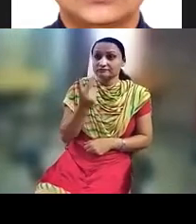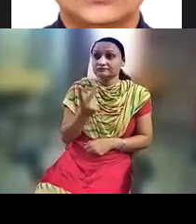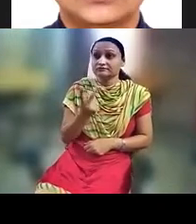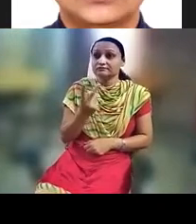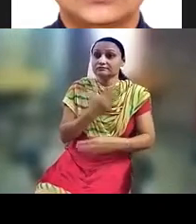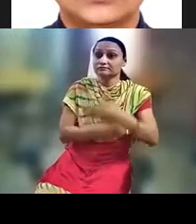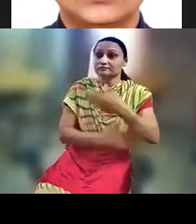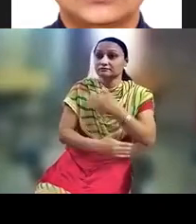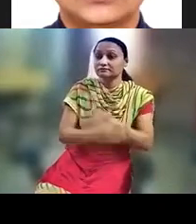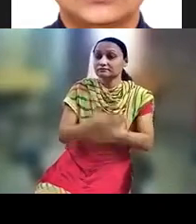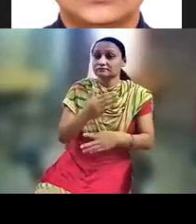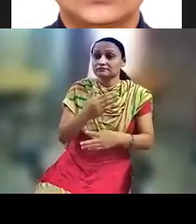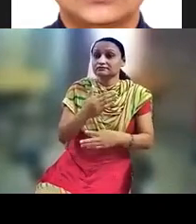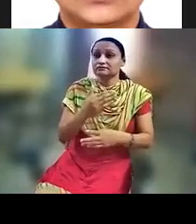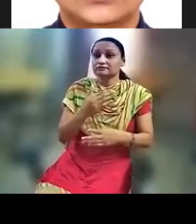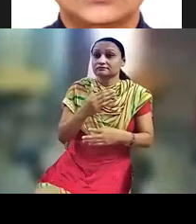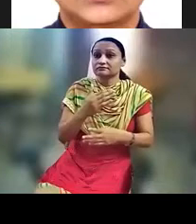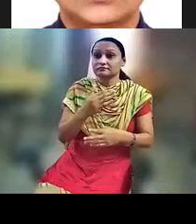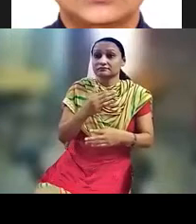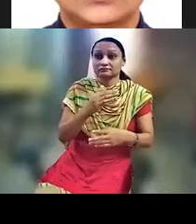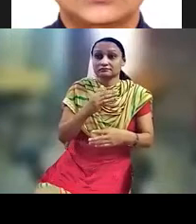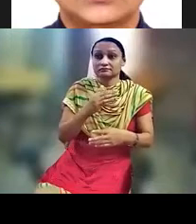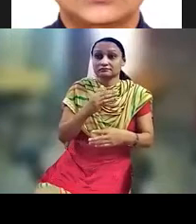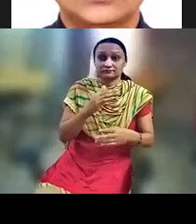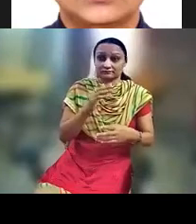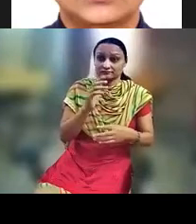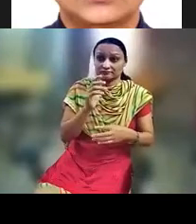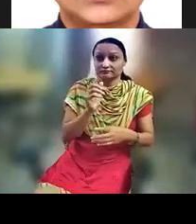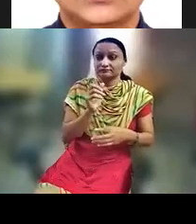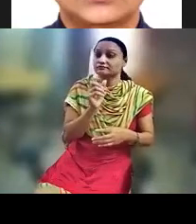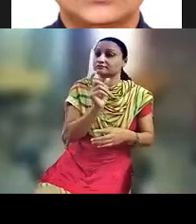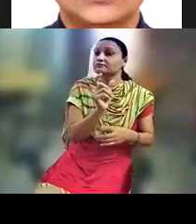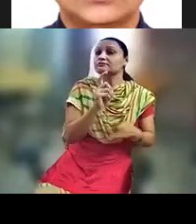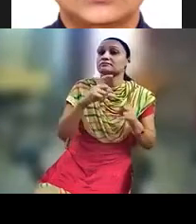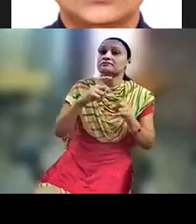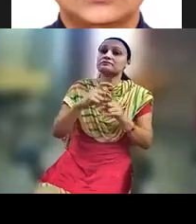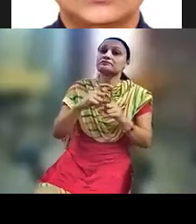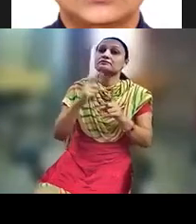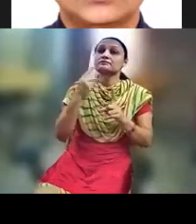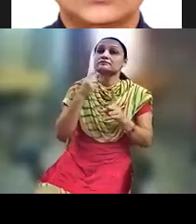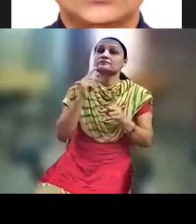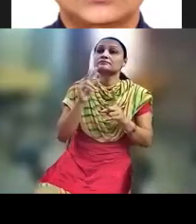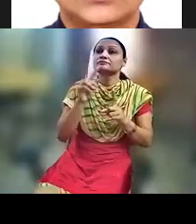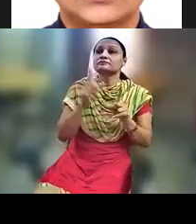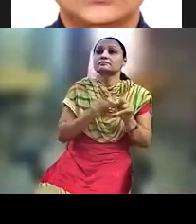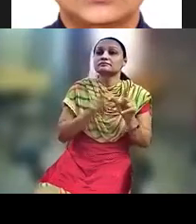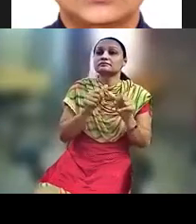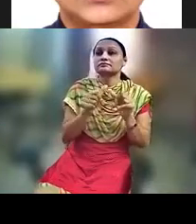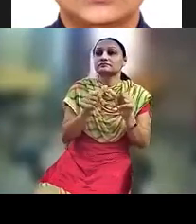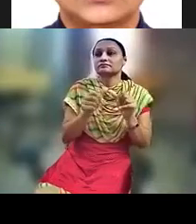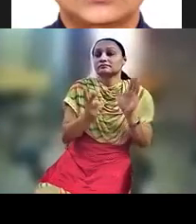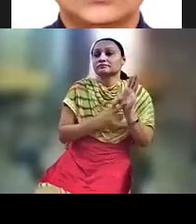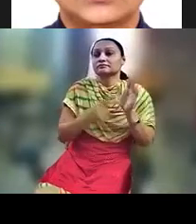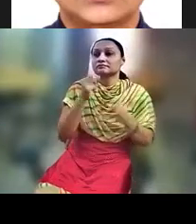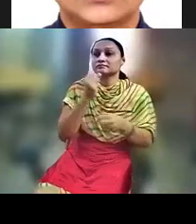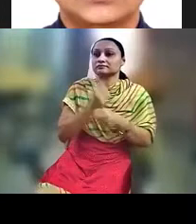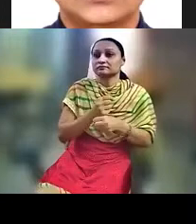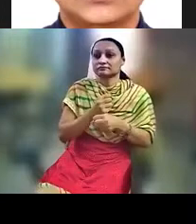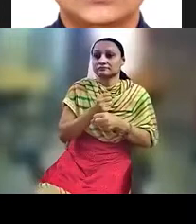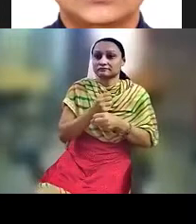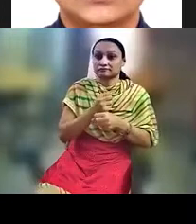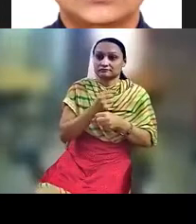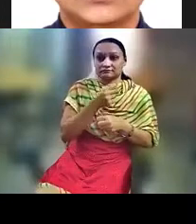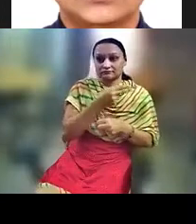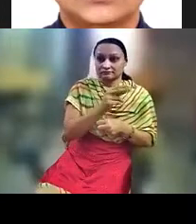जगह पे हम स्पेशली एबल्ड या दिव्यांग जनों शब्द का इस्तेमाल करते हैं. सो अब हम डिसेबिलिटी की बात नहीं करते,